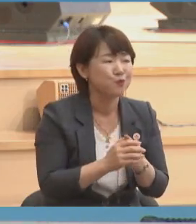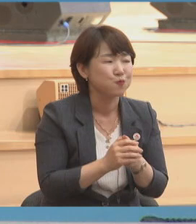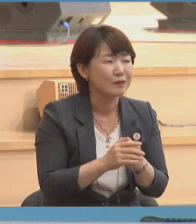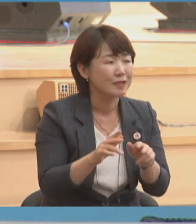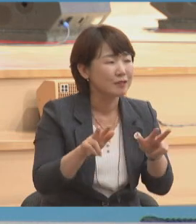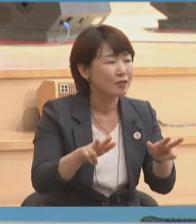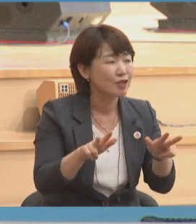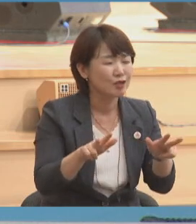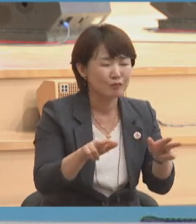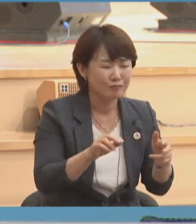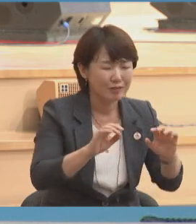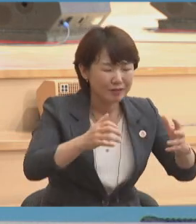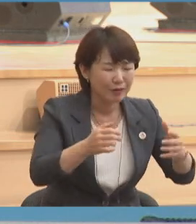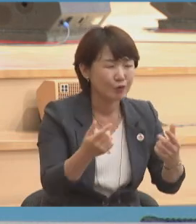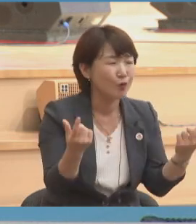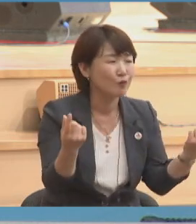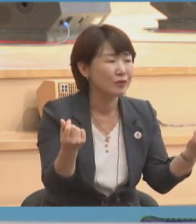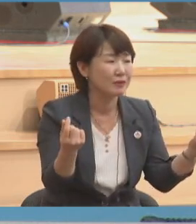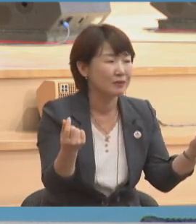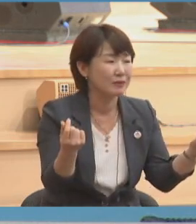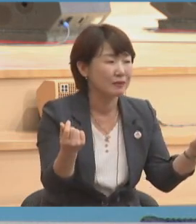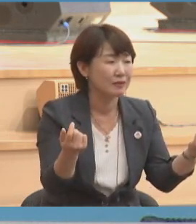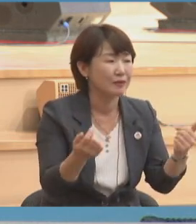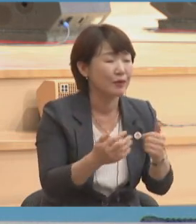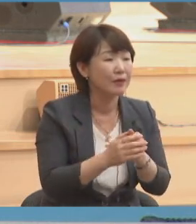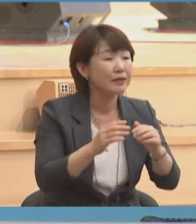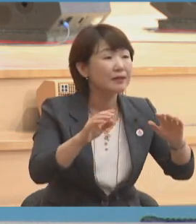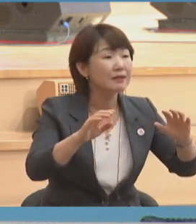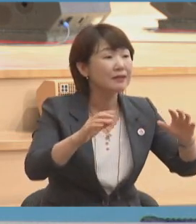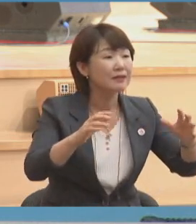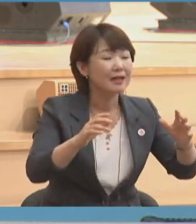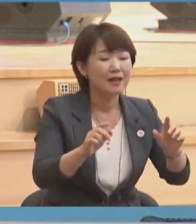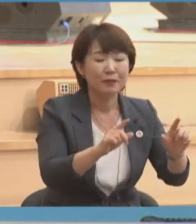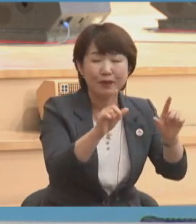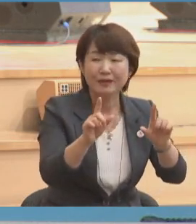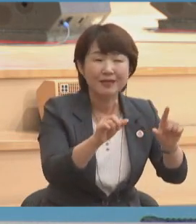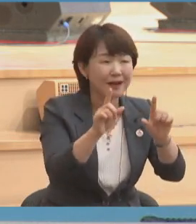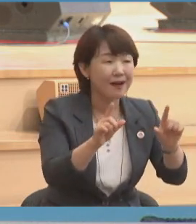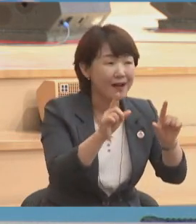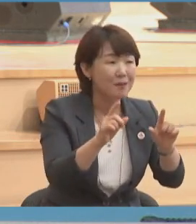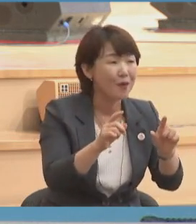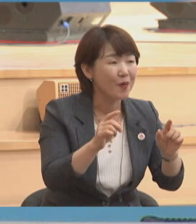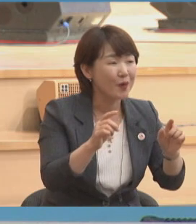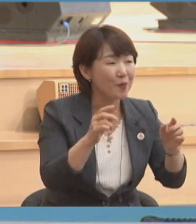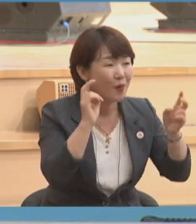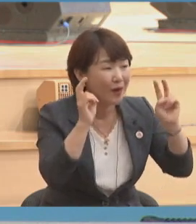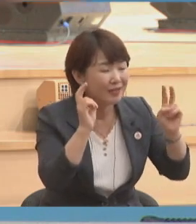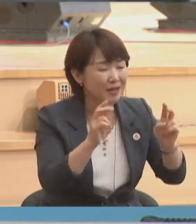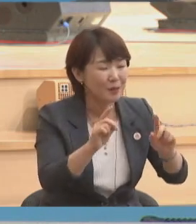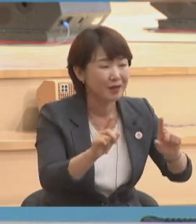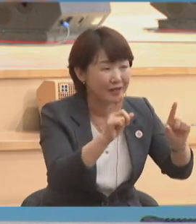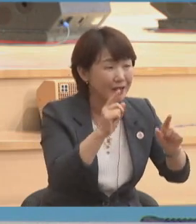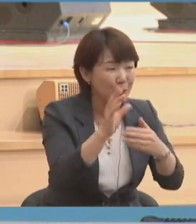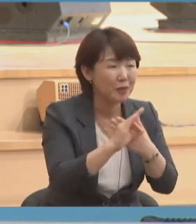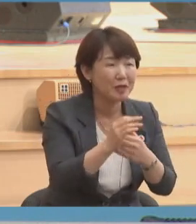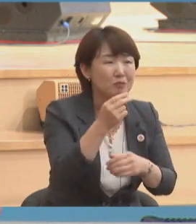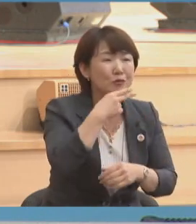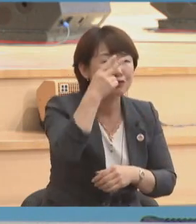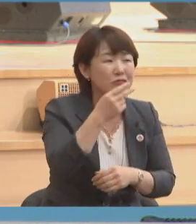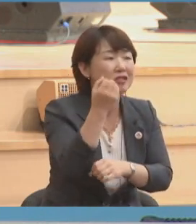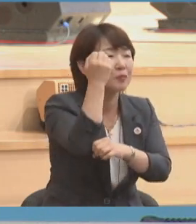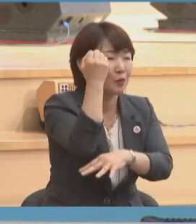오늘날 세상도 마찬가지잖아요. 사회생활 하다 보면 세상사를 하다 보면 술은 기본이 뭐 당연한